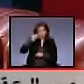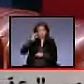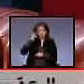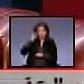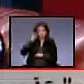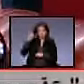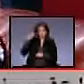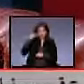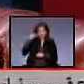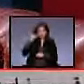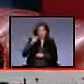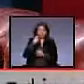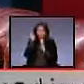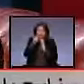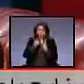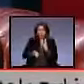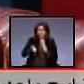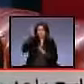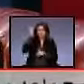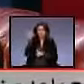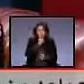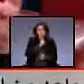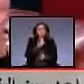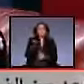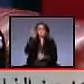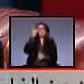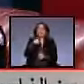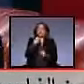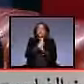حاله ابديت عمرو وقرايات وايه جديد نزل بره